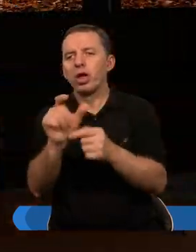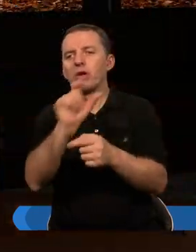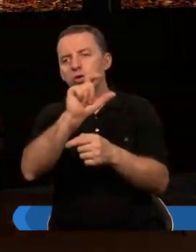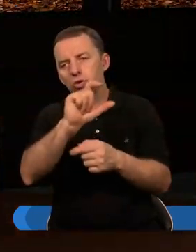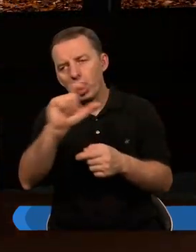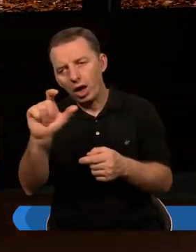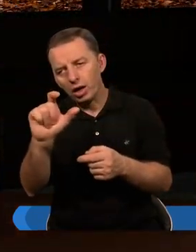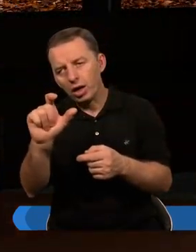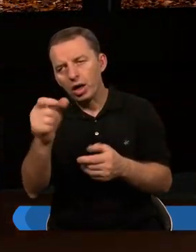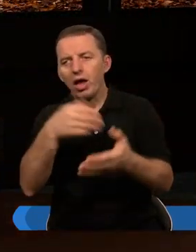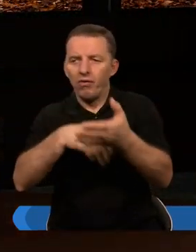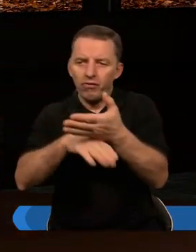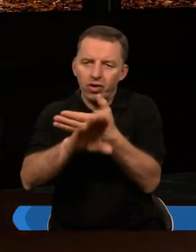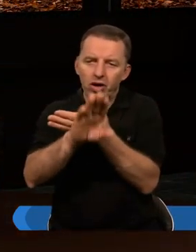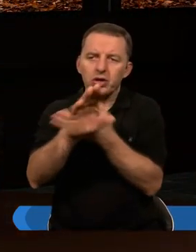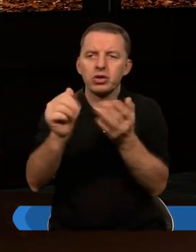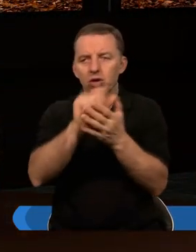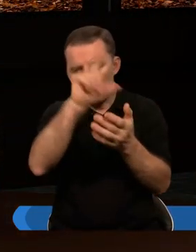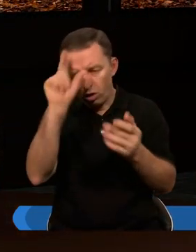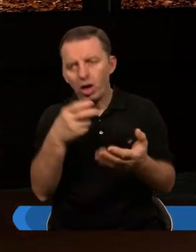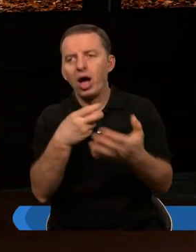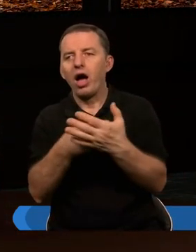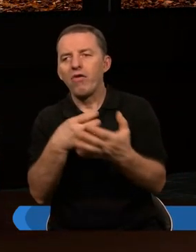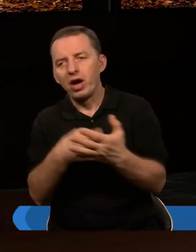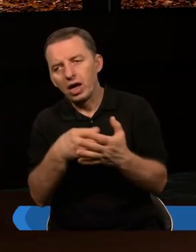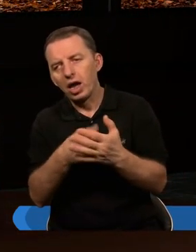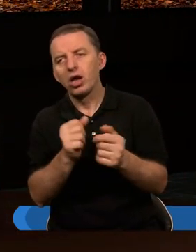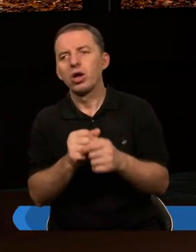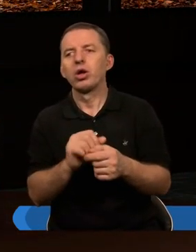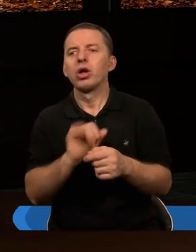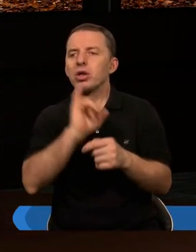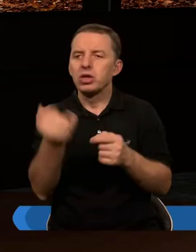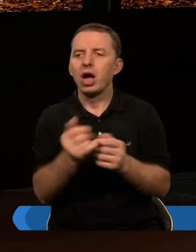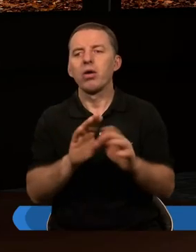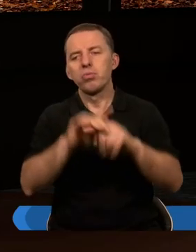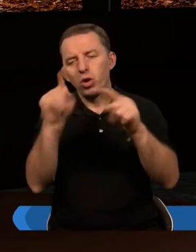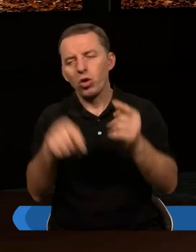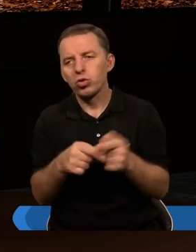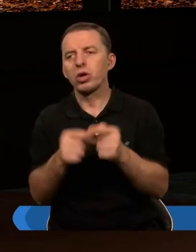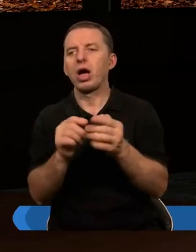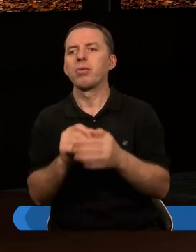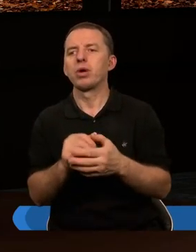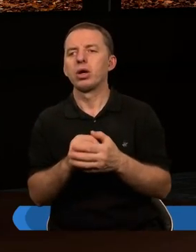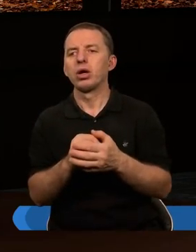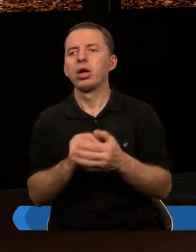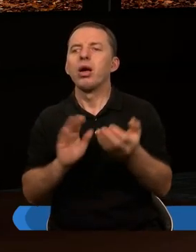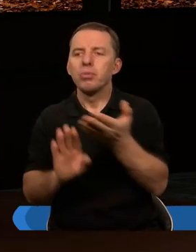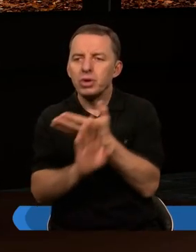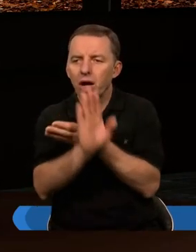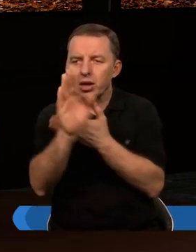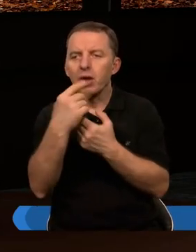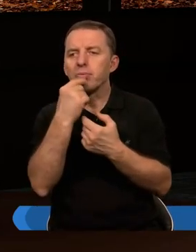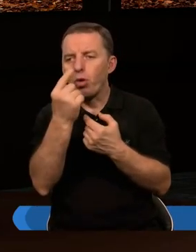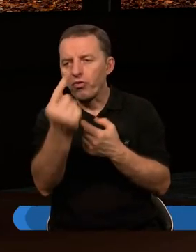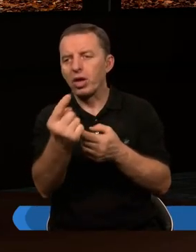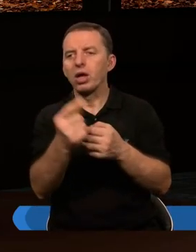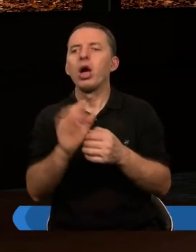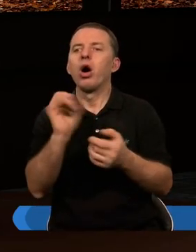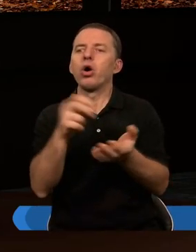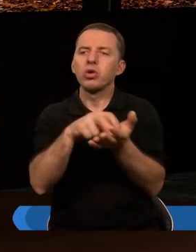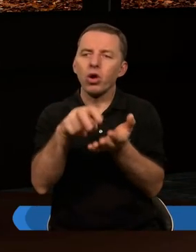czas wyjścia na przykład do ludzi z Ewangelią, czy z jakimiś broszurkami, przedstawić im, powiedzieć